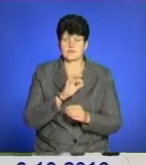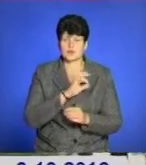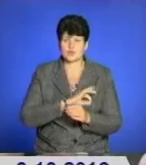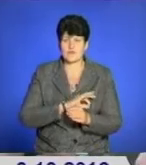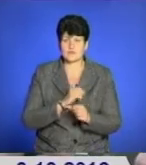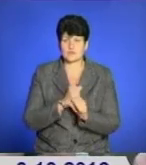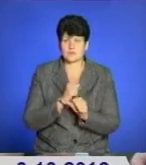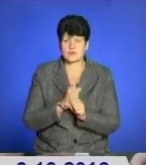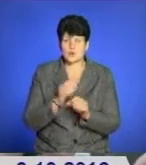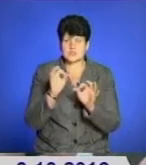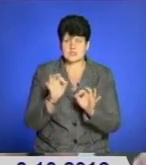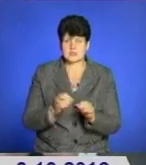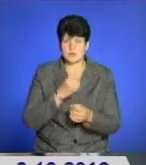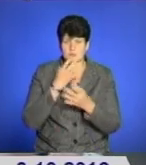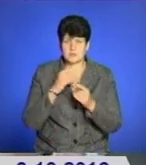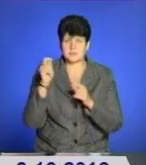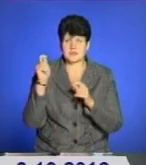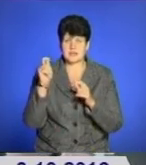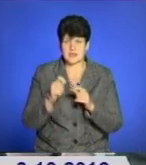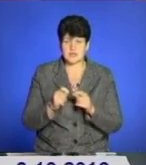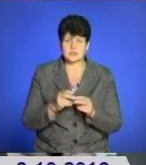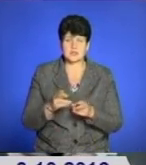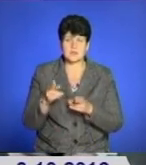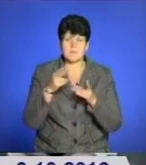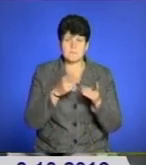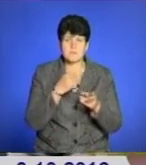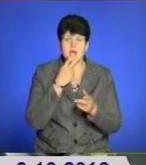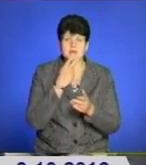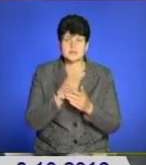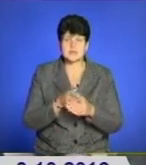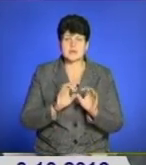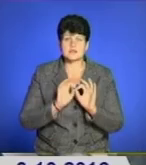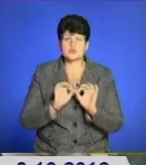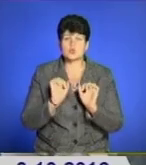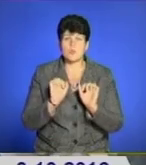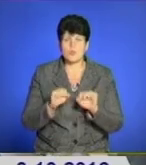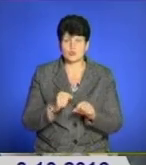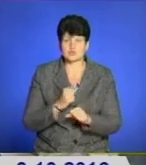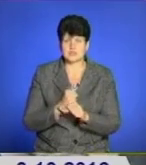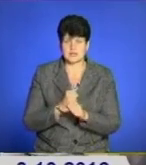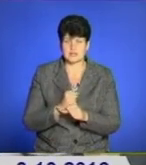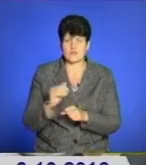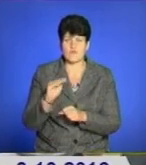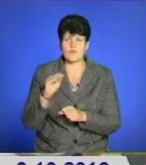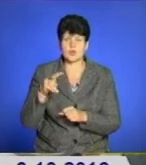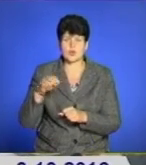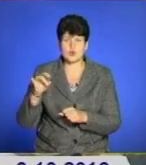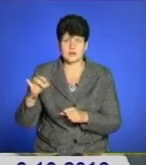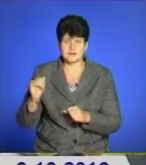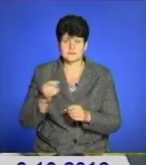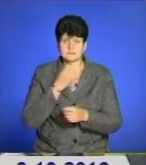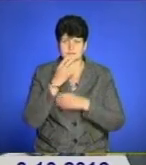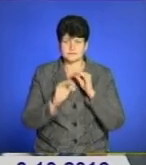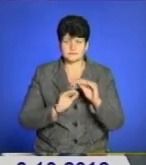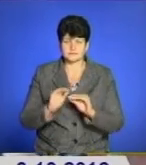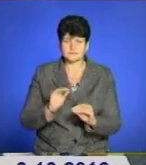букет. Мы сюда приехали для того, чтобы показать, рассказать, что могут делать флористы. Что это не только букеты, а еще такие прекрасные